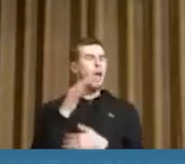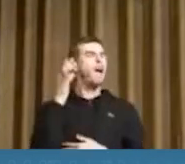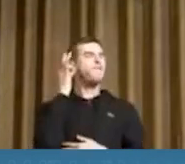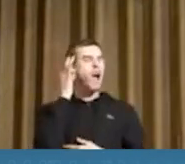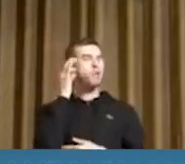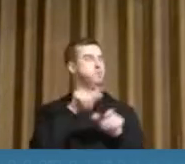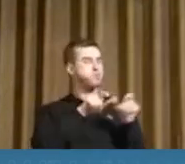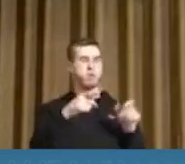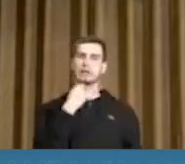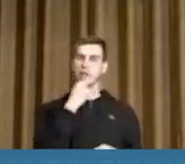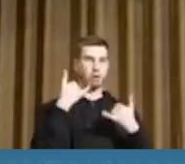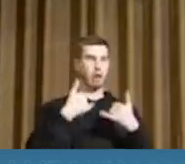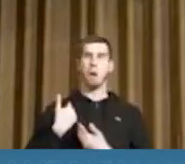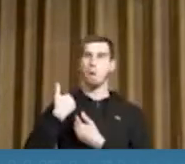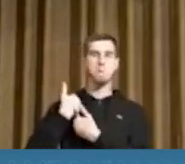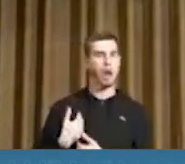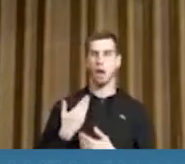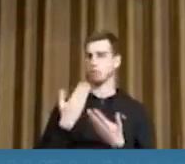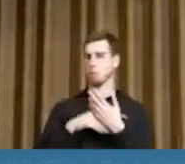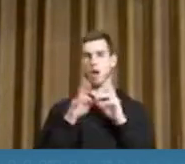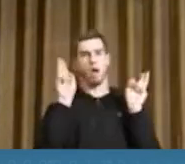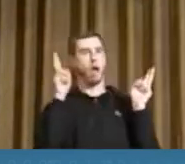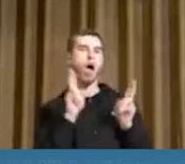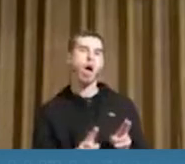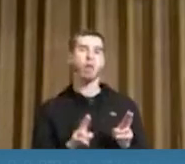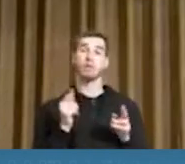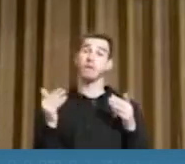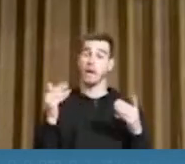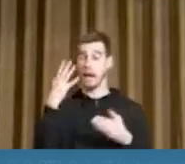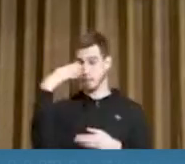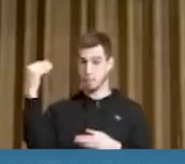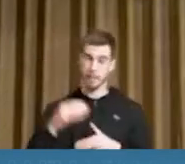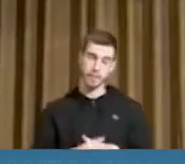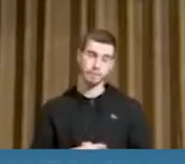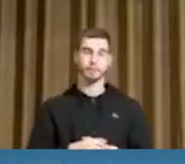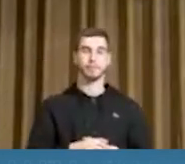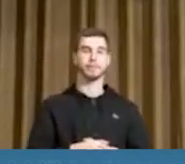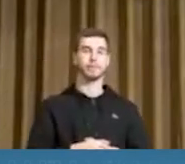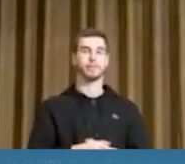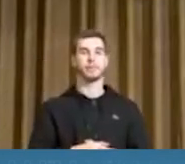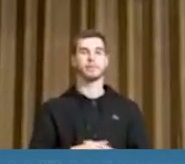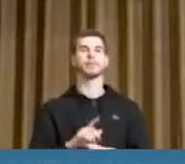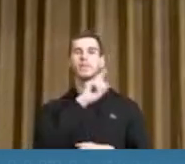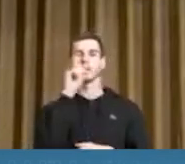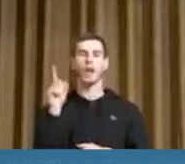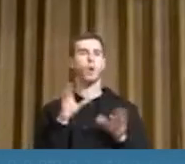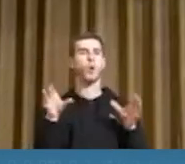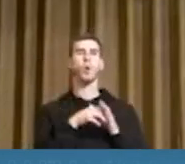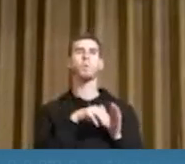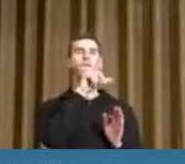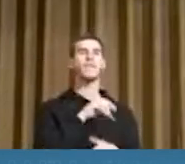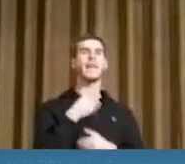angeben, weniger belastbar zu sein im Vergleich zu den Männern. Und wir haben in der Gruppe der wenig belastbaren auch einen